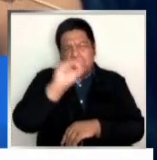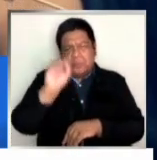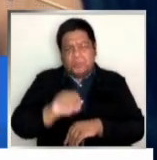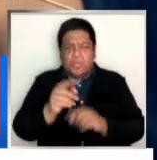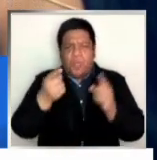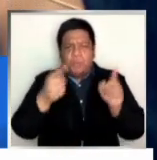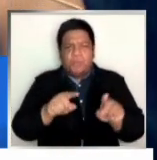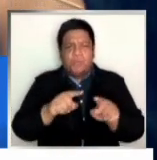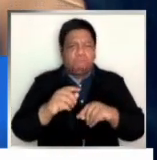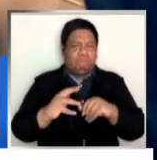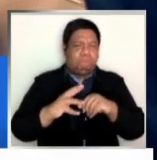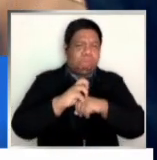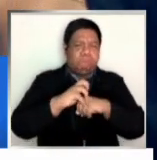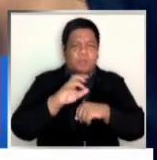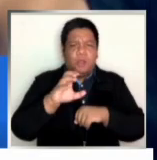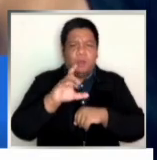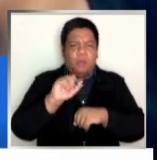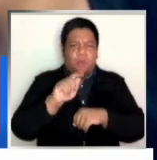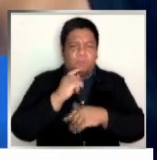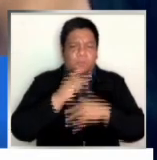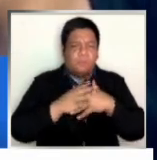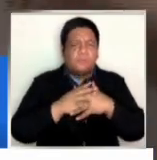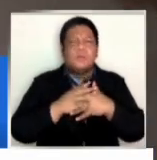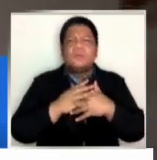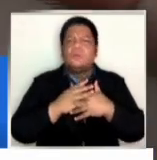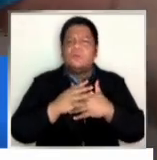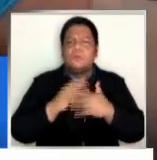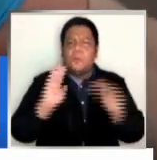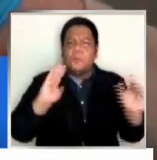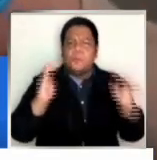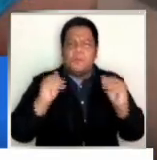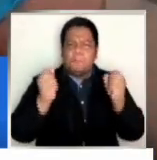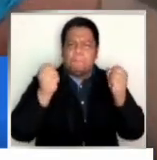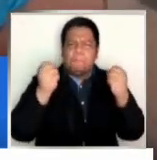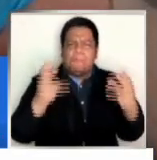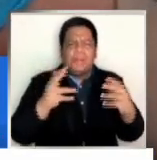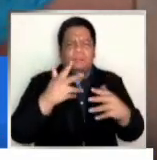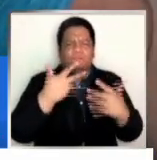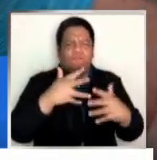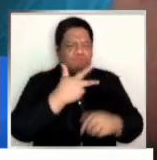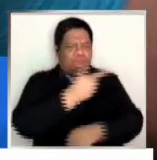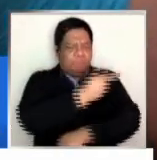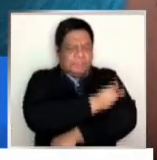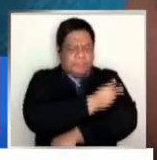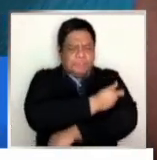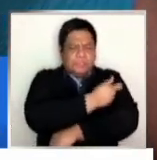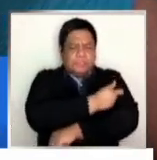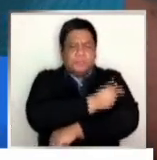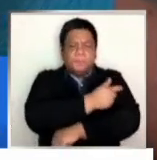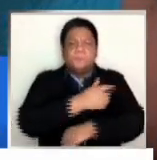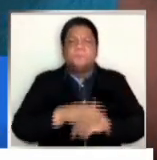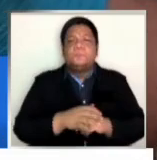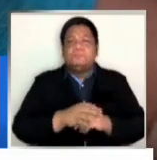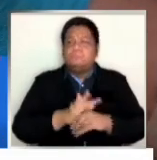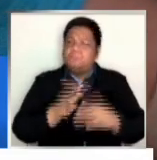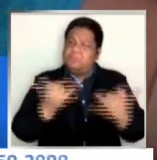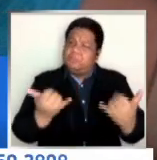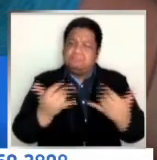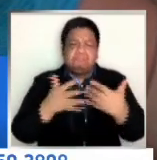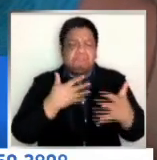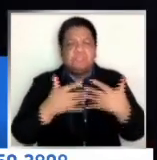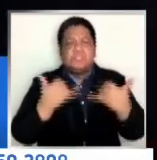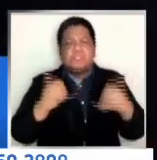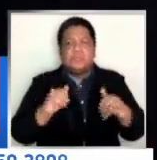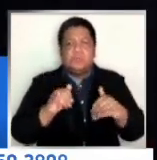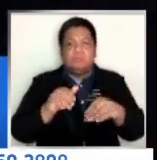kumpara sa milyong-milyong nabakunahan na ng Johnson & Johnson vaccine. Gayunpaman, itinigil na rin muna ang pagpapadala nito sa Europe pati